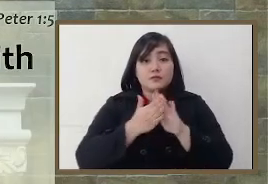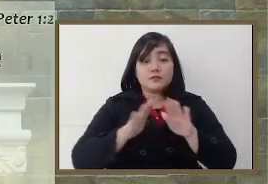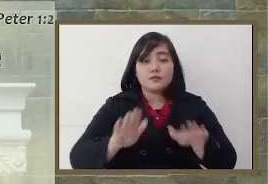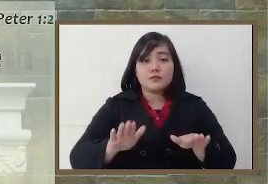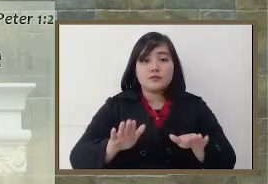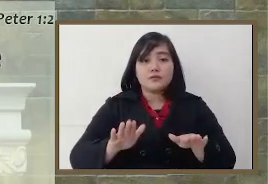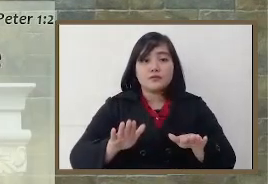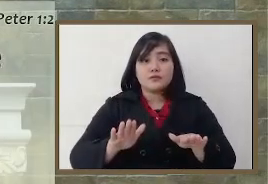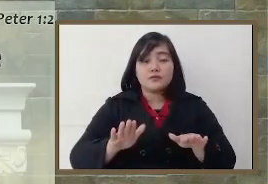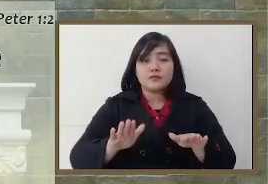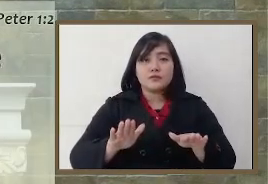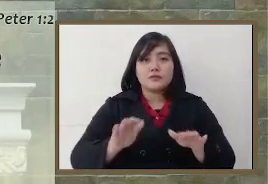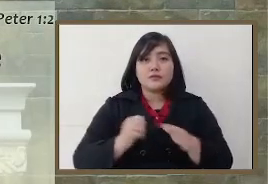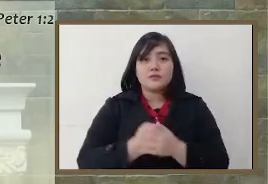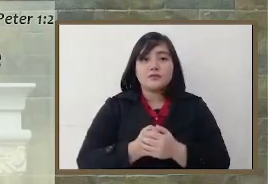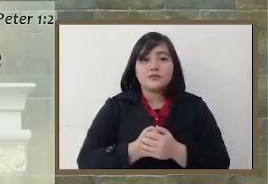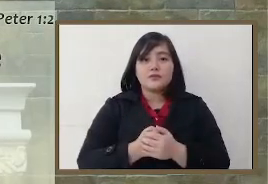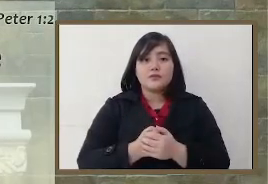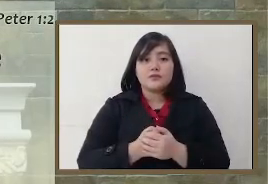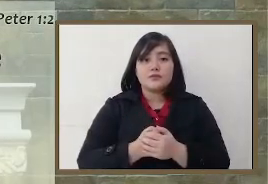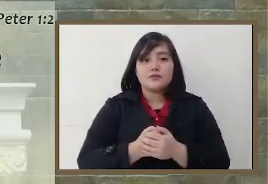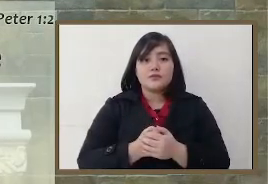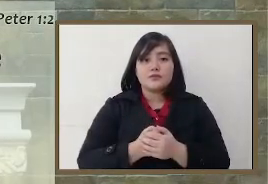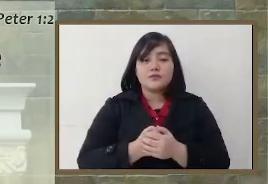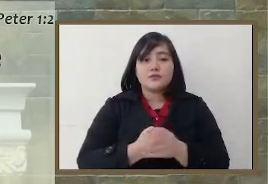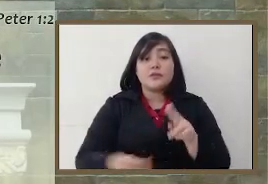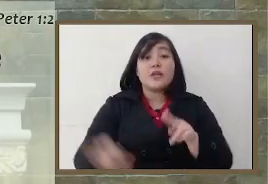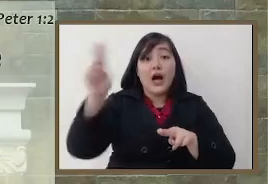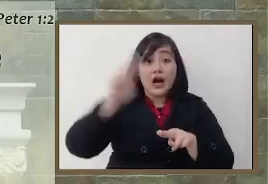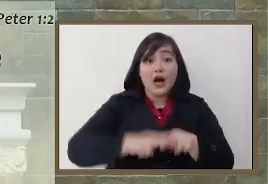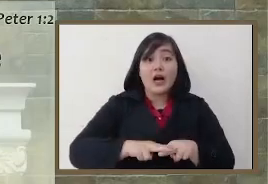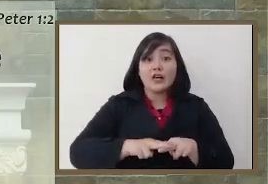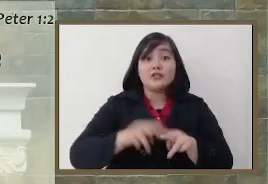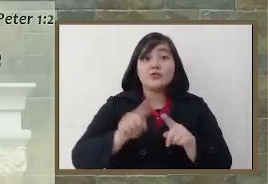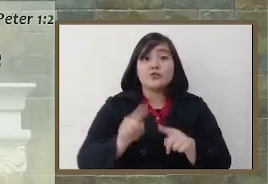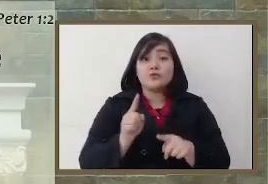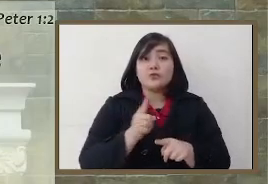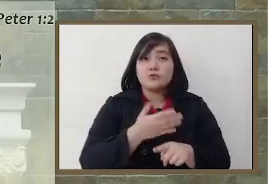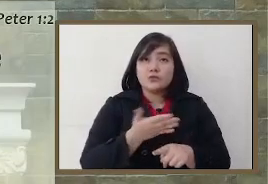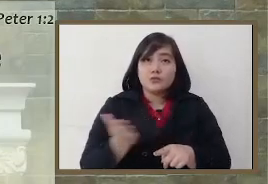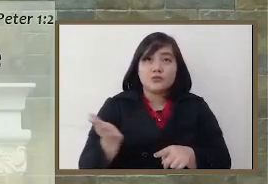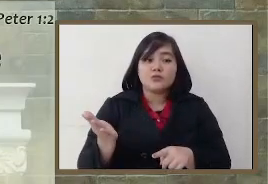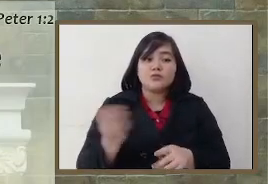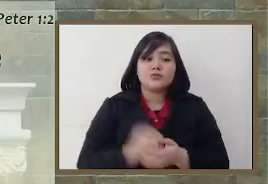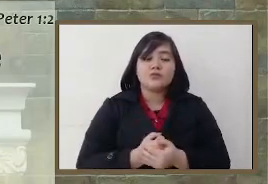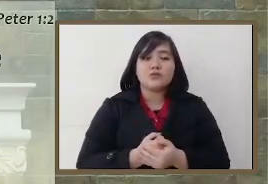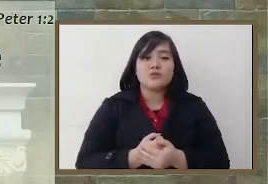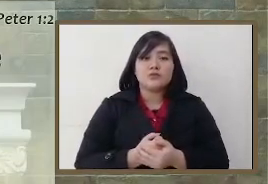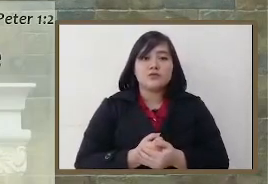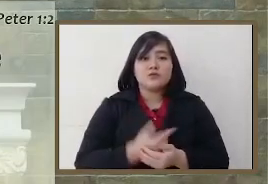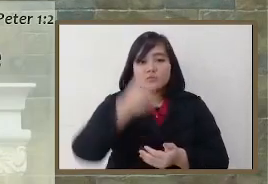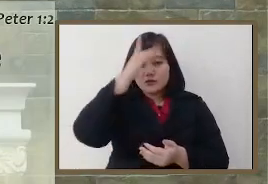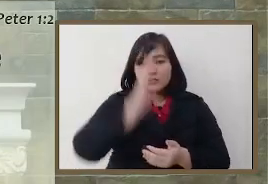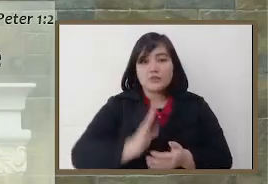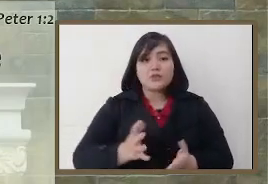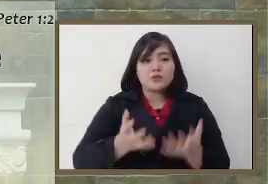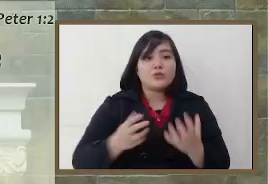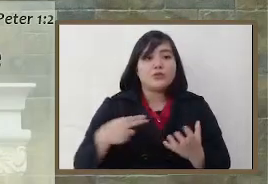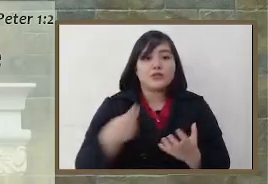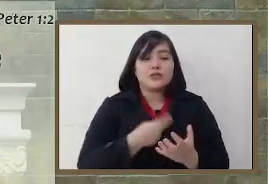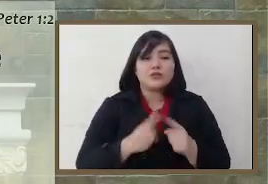Grace and what? Peace be multiplied unto you. You see that? God wants us to